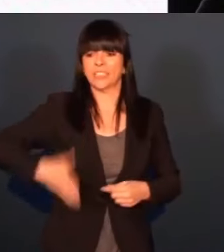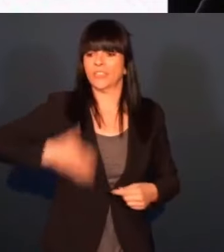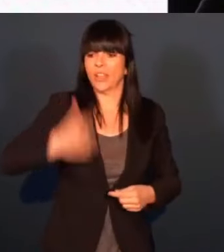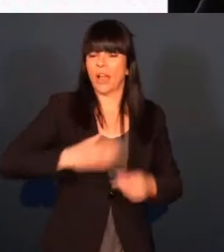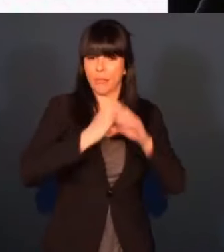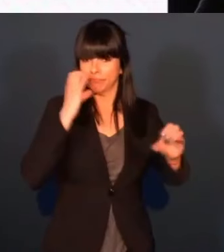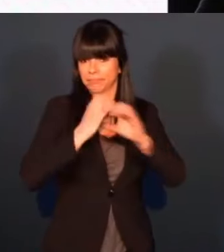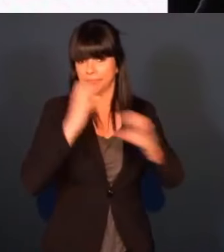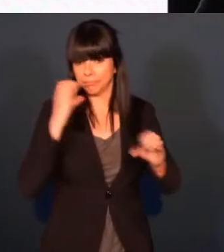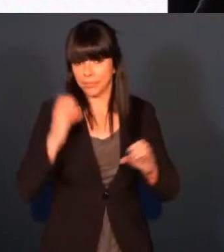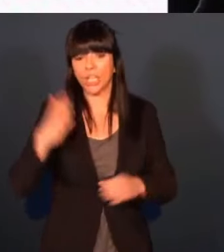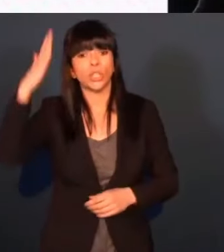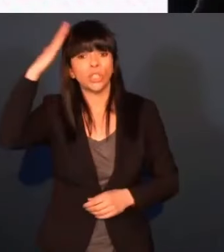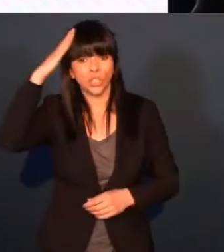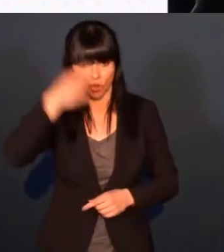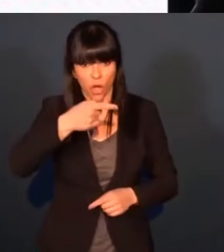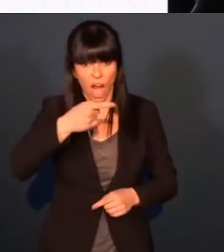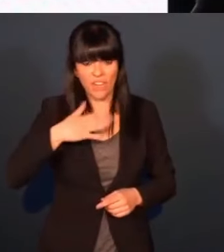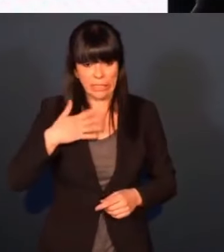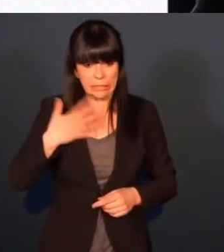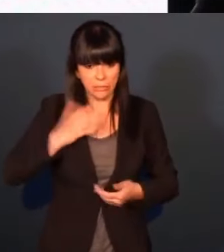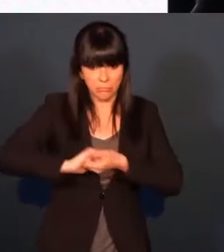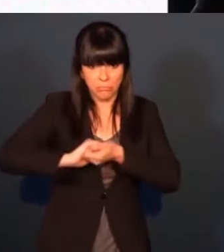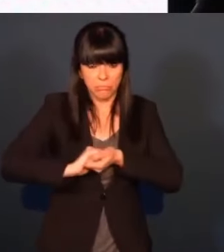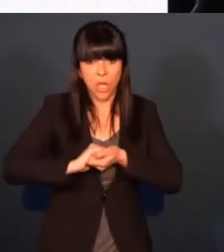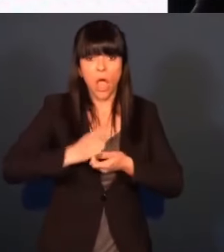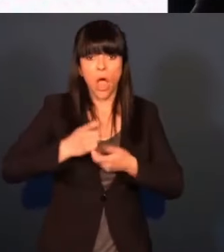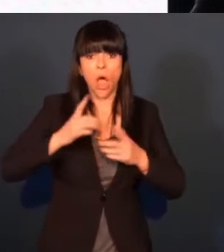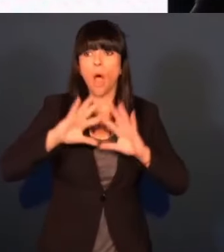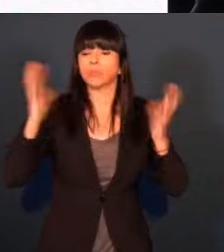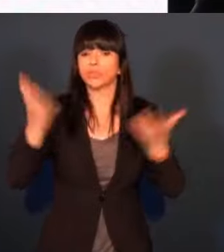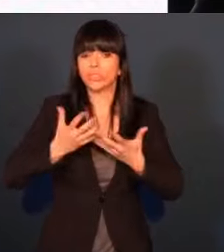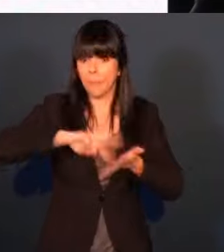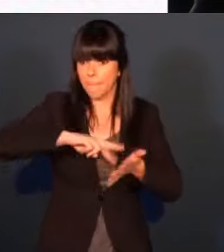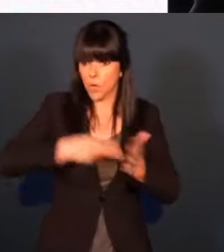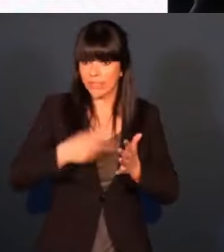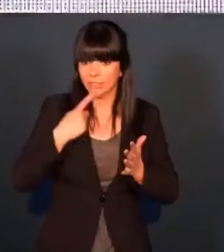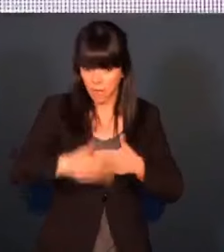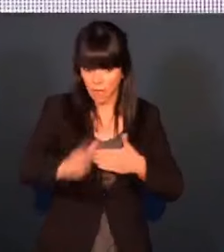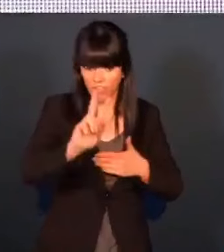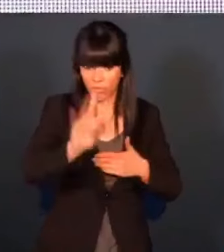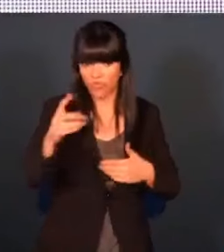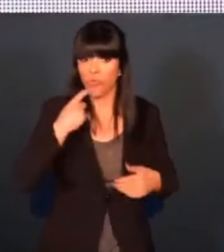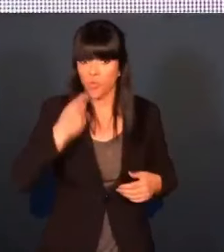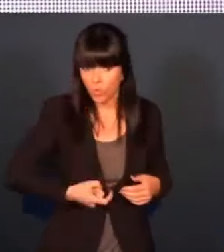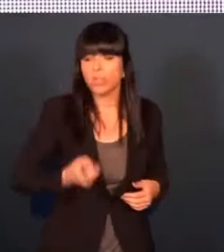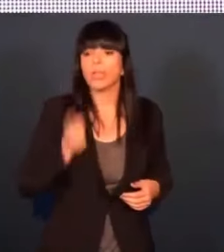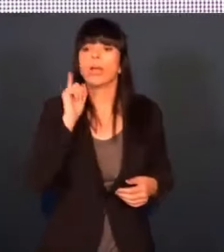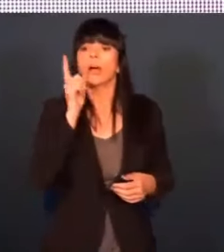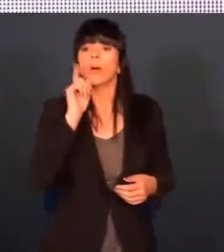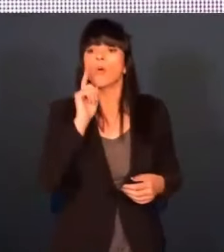Държавата финансира общински проекти с над 1 милиард лева за 2024 година. По процедура,